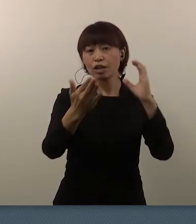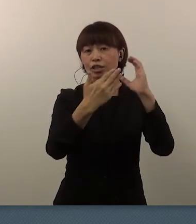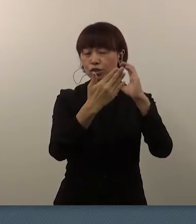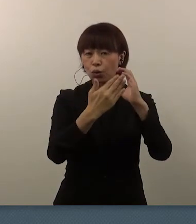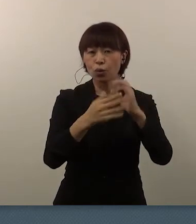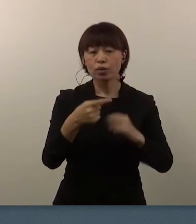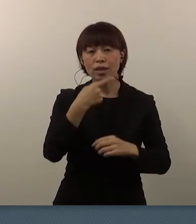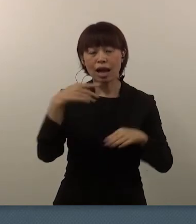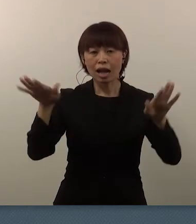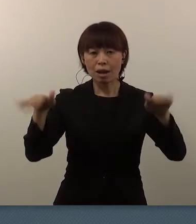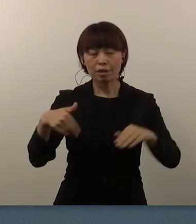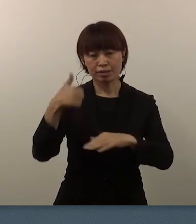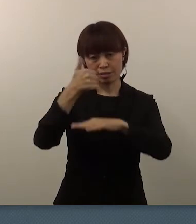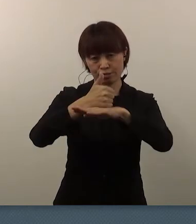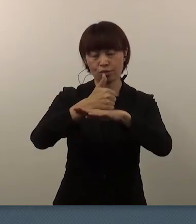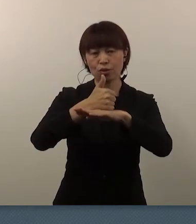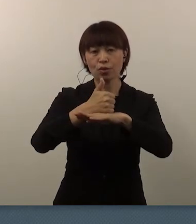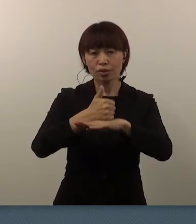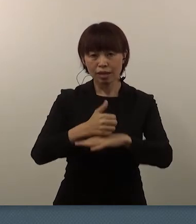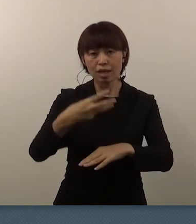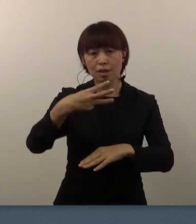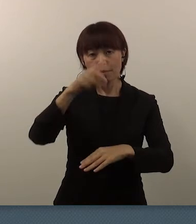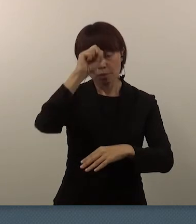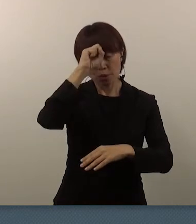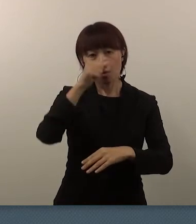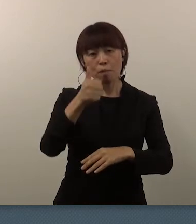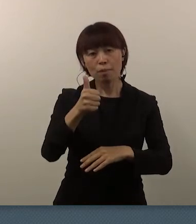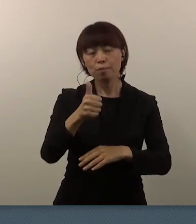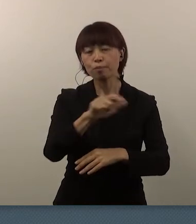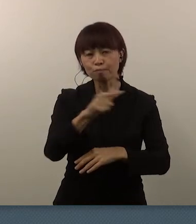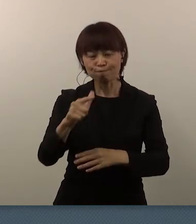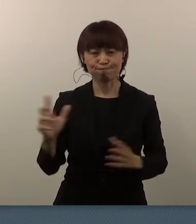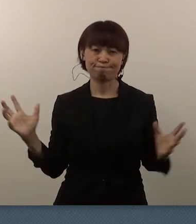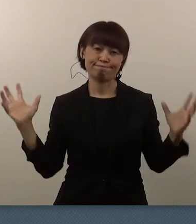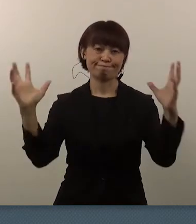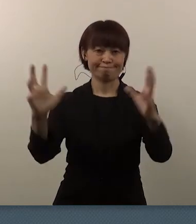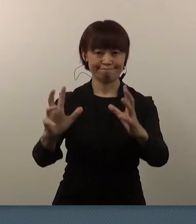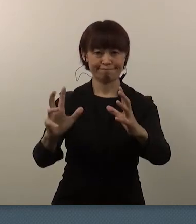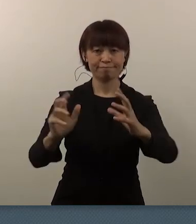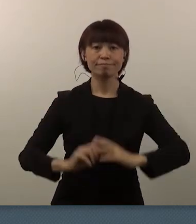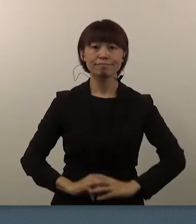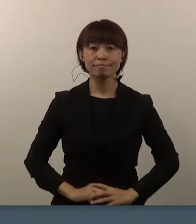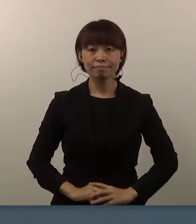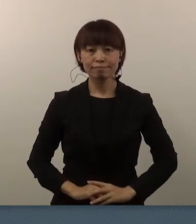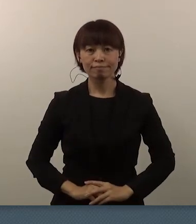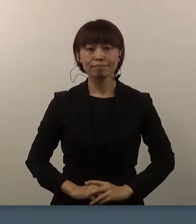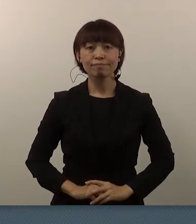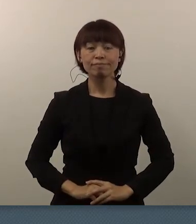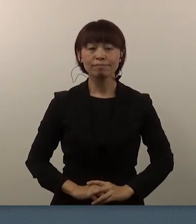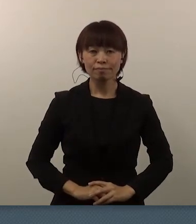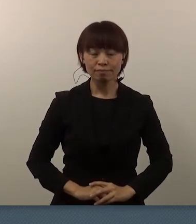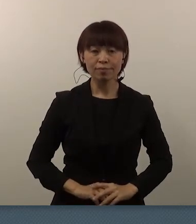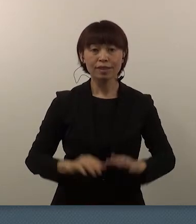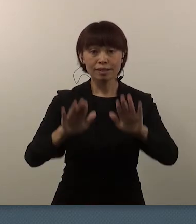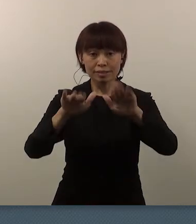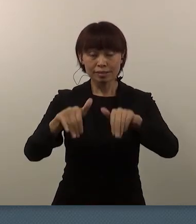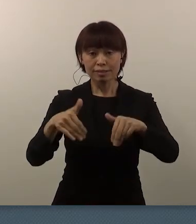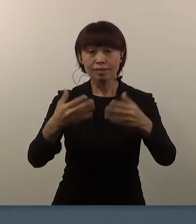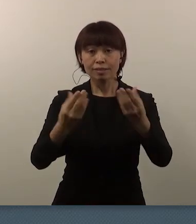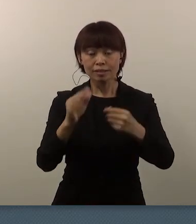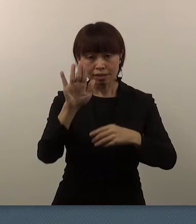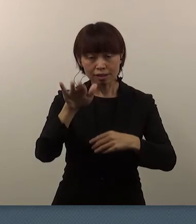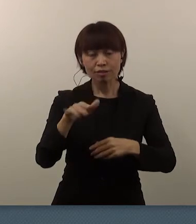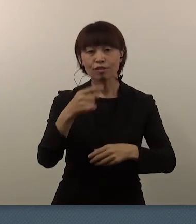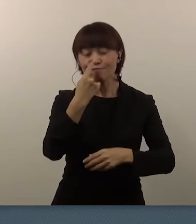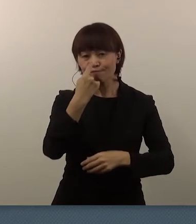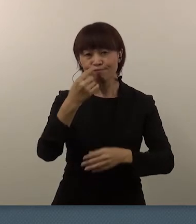か、神奈川金太郎未病マンをはじめとしたキャラクターも登場します。またセレモニーの後には、私自らが神奈川屋の店